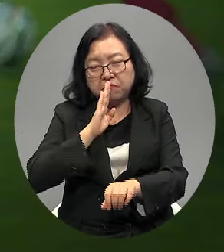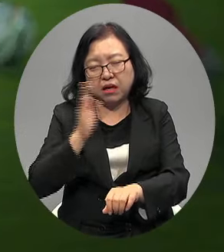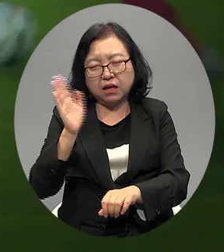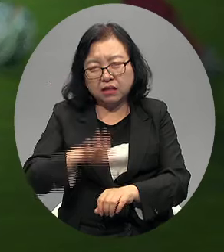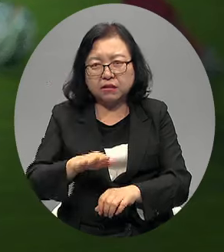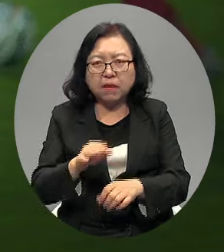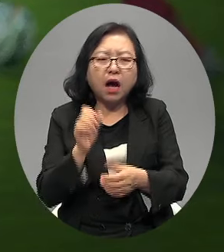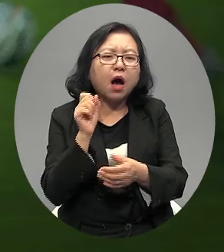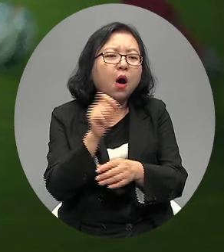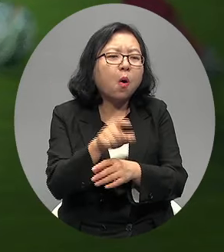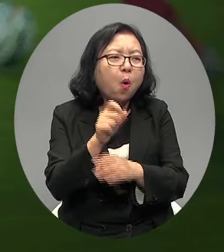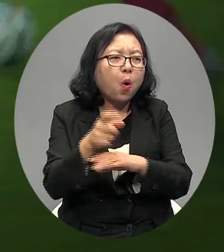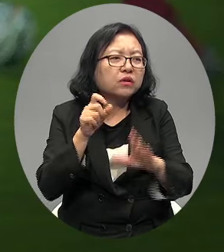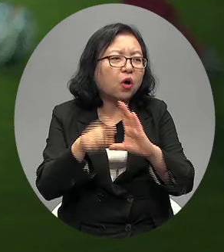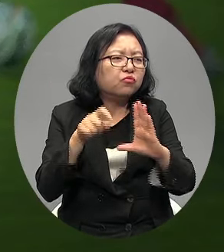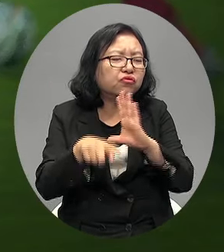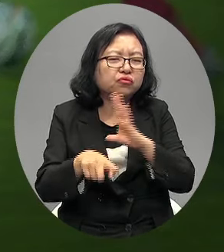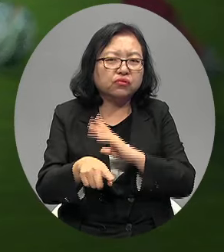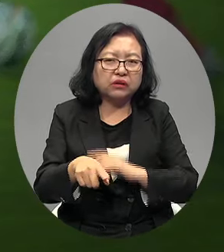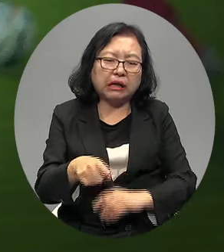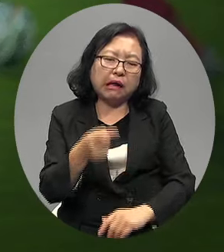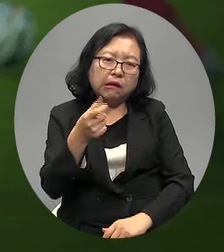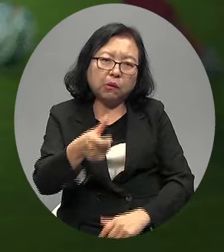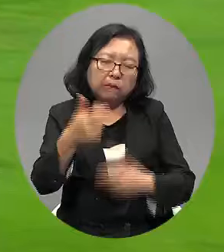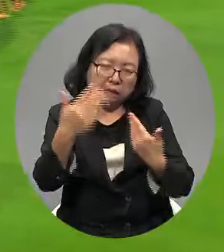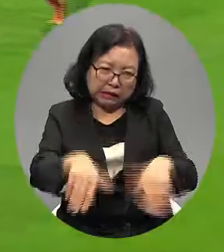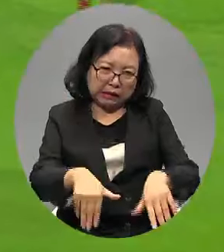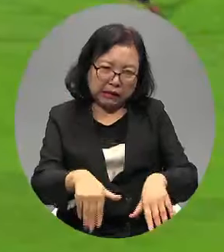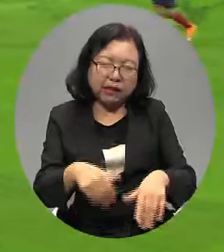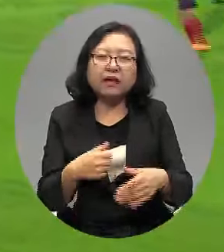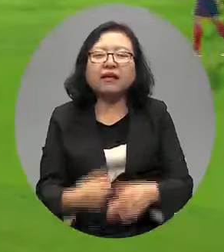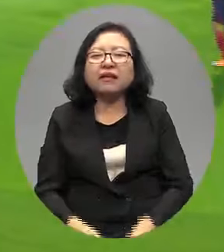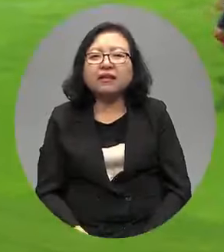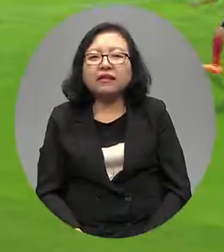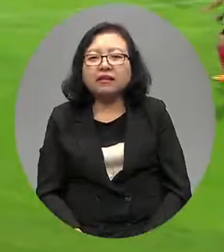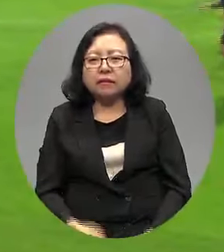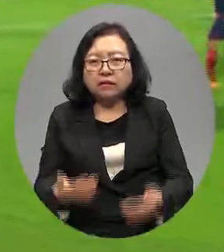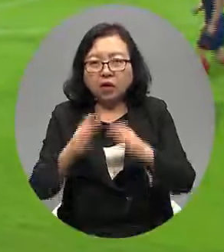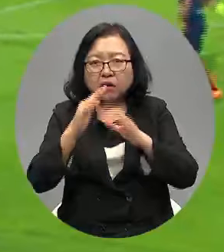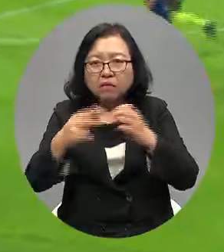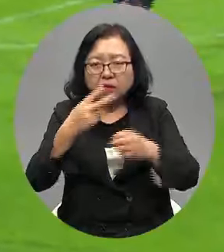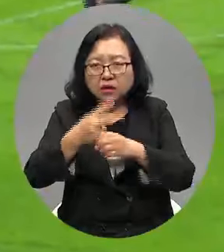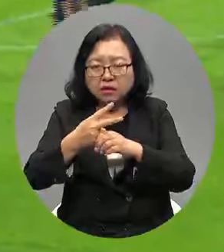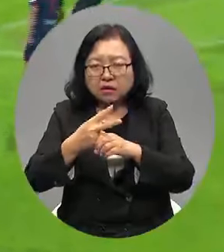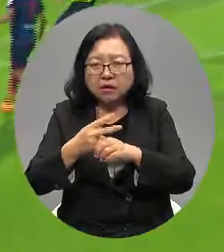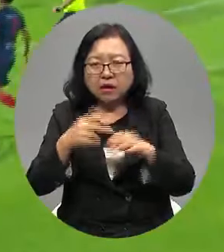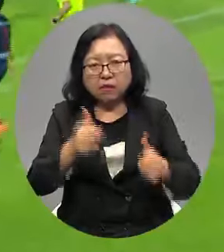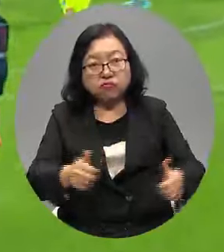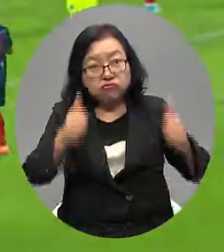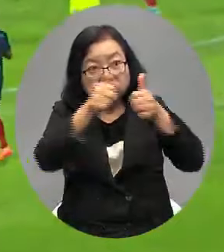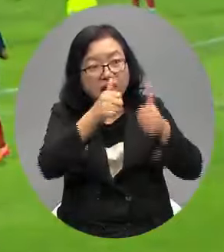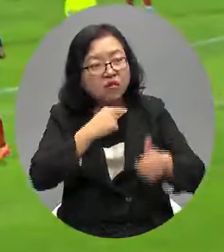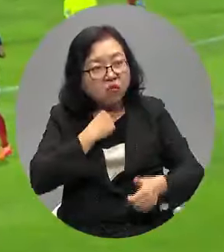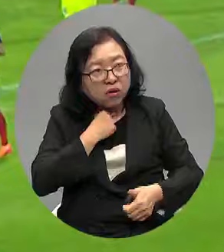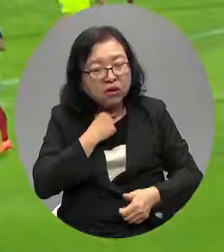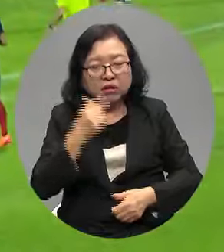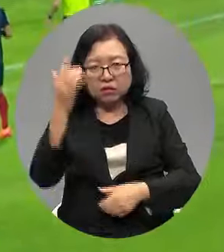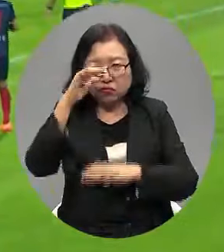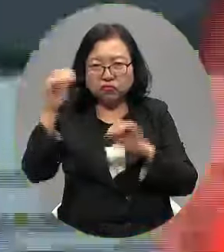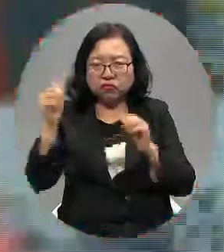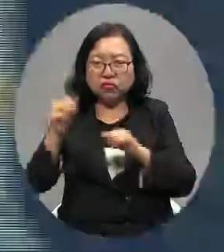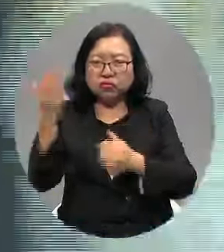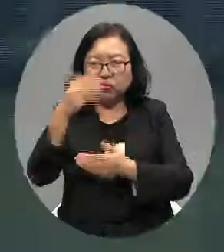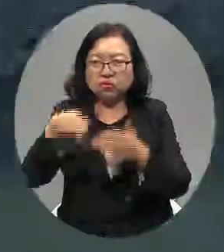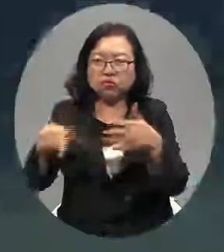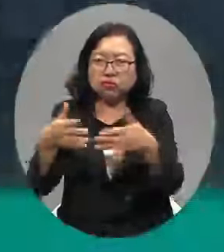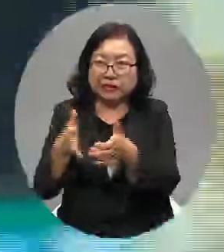최하위권으로 빈약한 공격력이 발목을 잡고 있습니다. 창단 2년차 플레이오프에 도전하는 충북 청주는 칼을